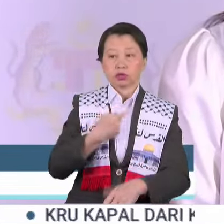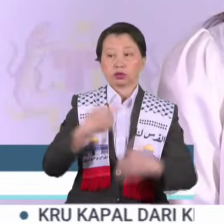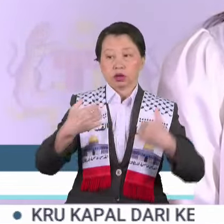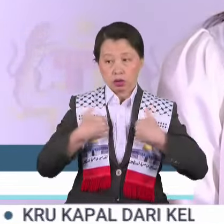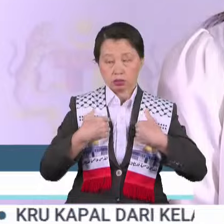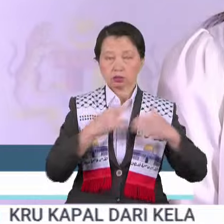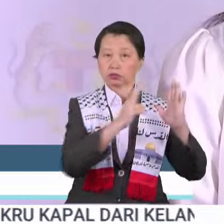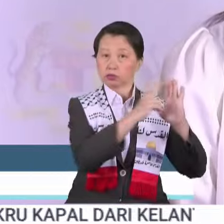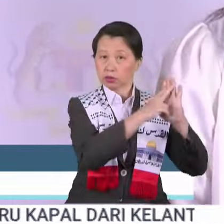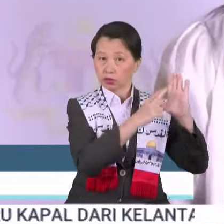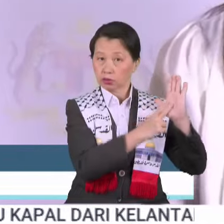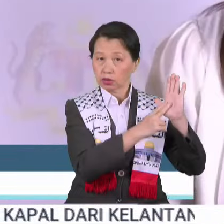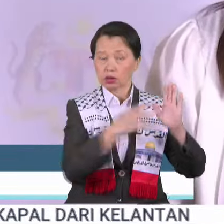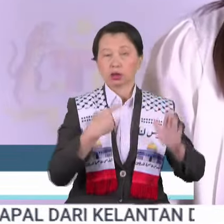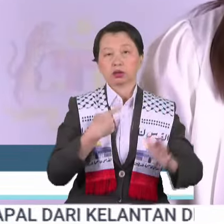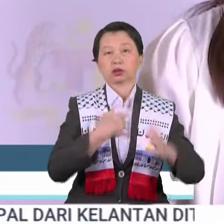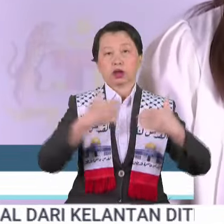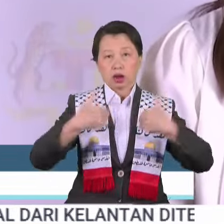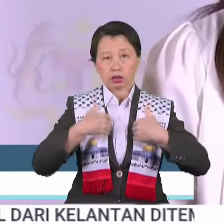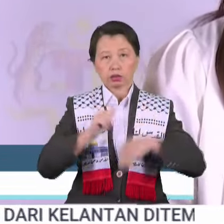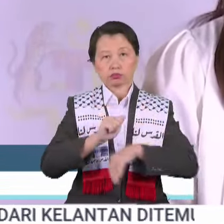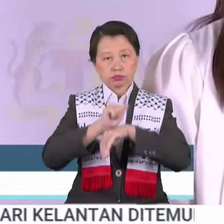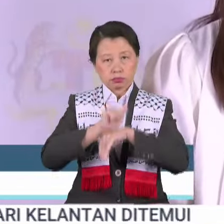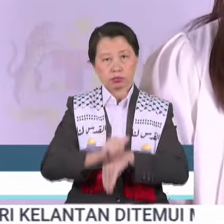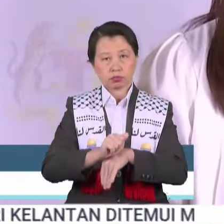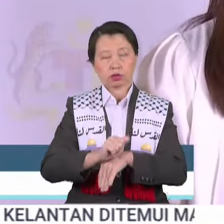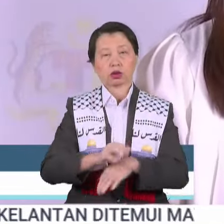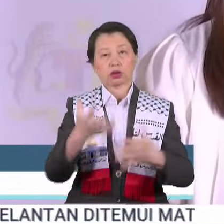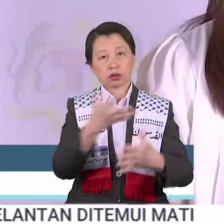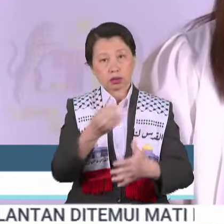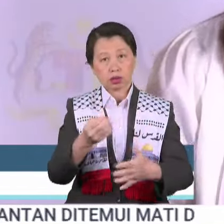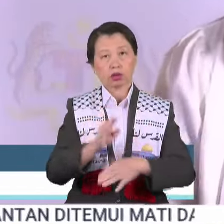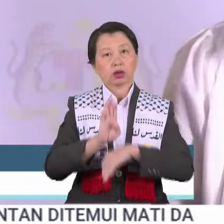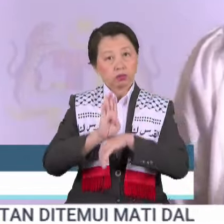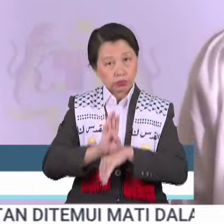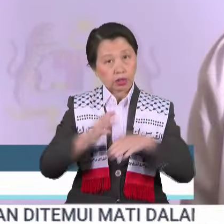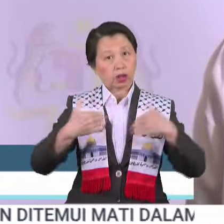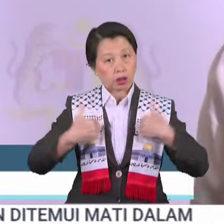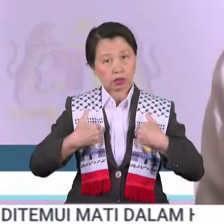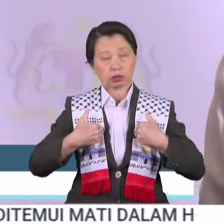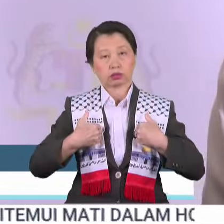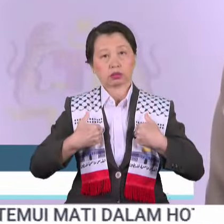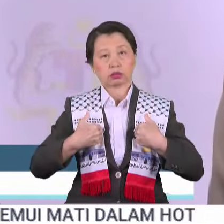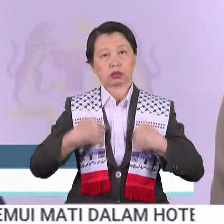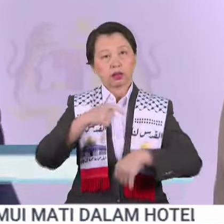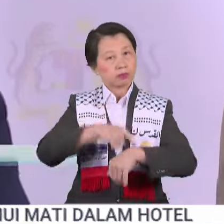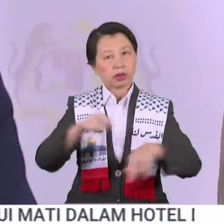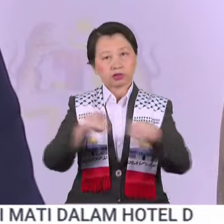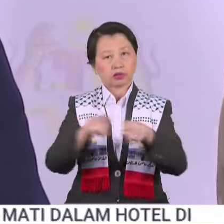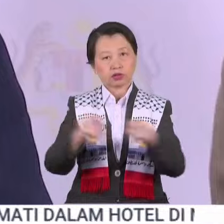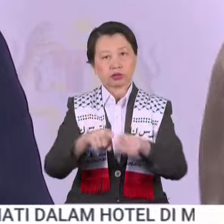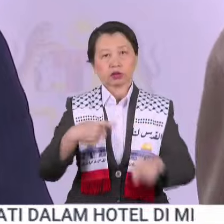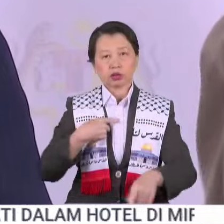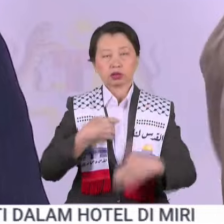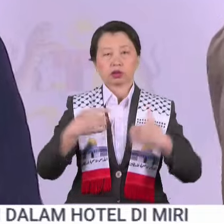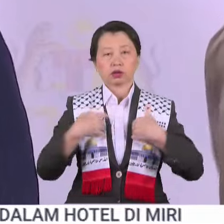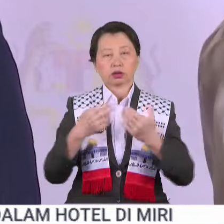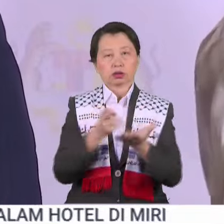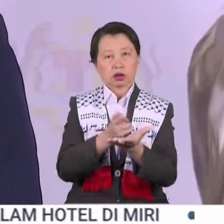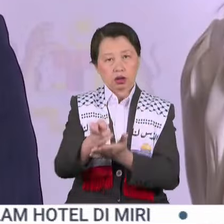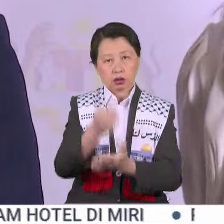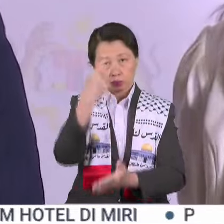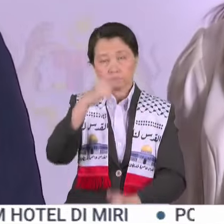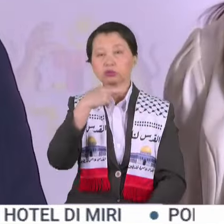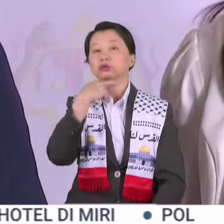undang-undang, kita ada adab dan budaya. Pada masa yang sama, kita berhak untuk